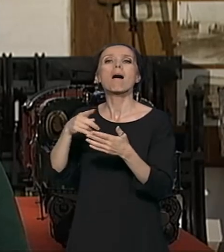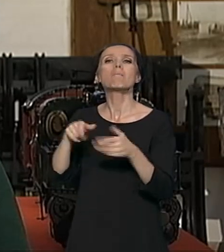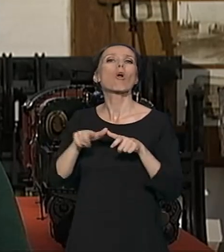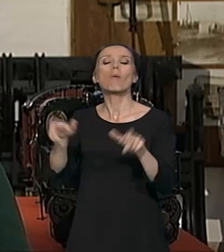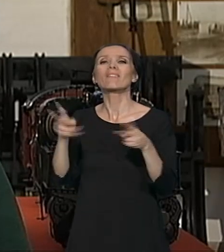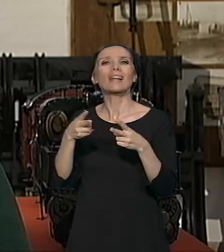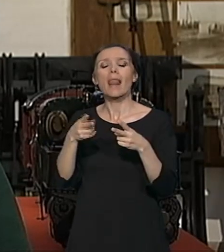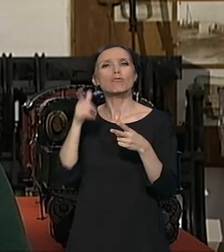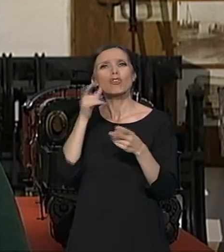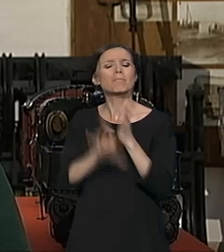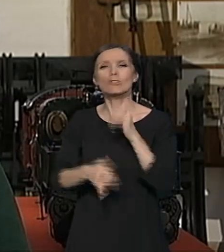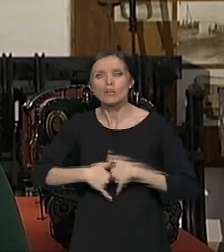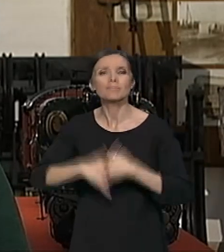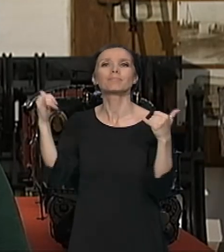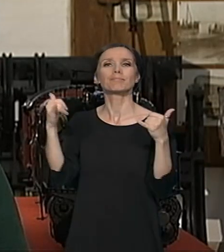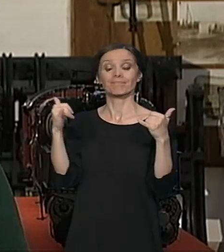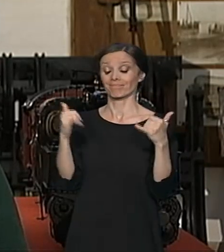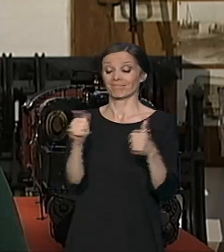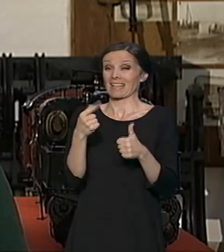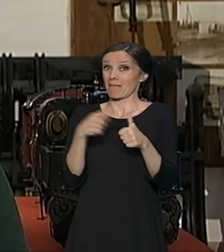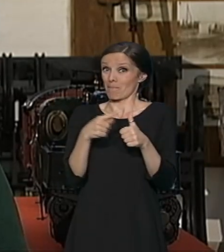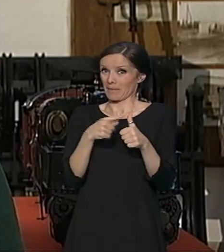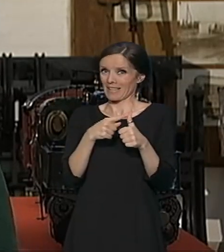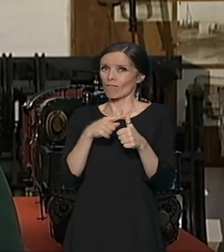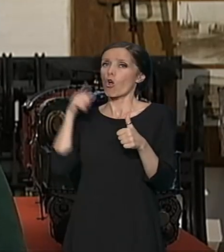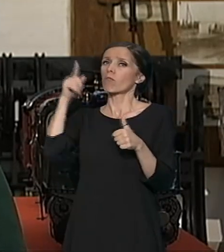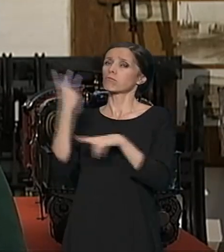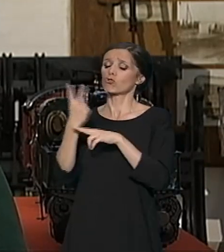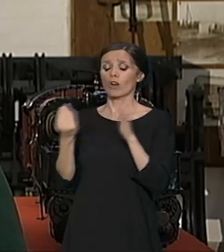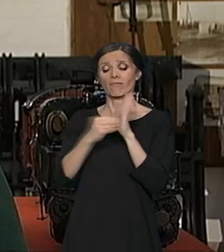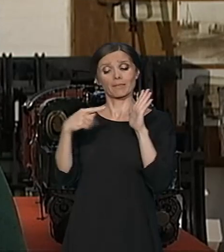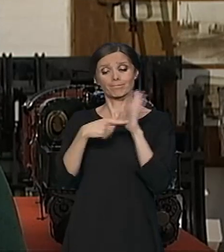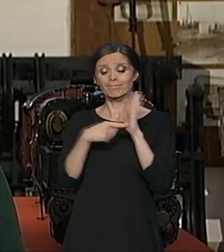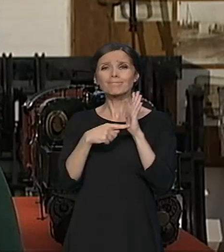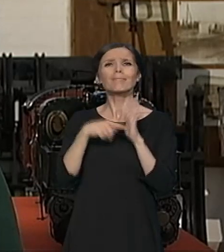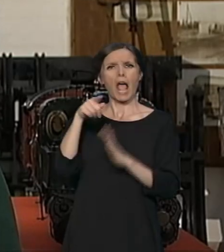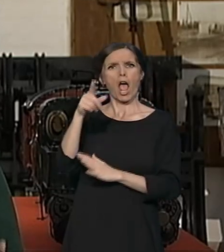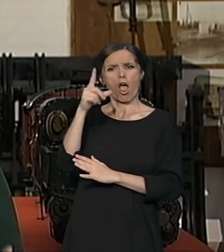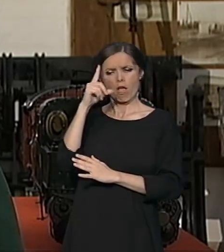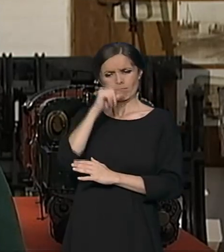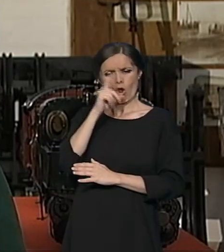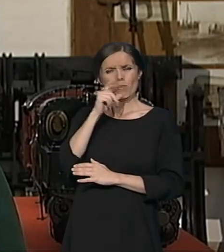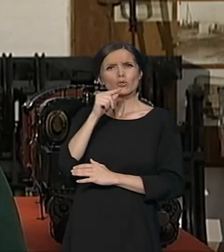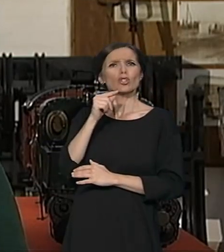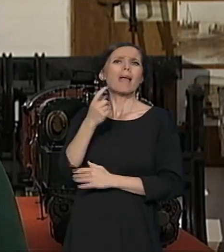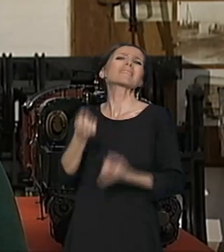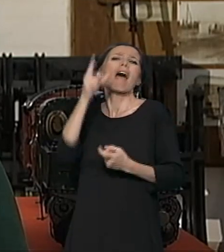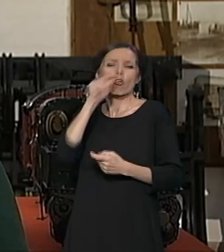da se onemogućava potpuno raspolaganje opštinskim zemljištem samim seoskim